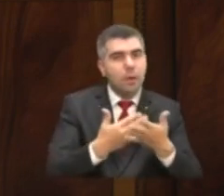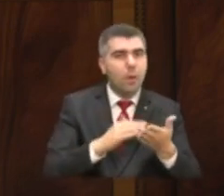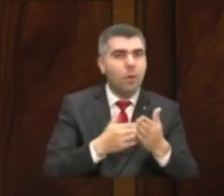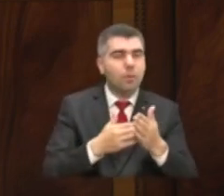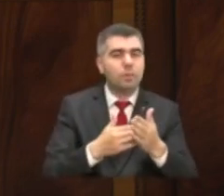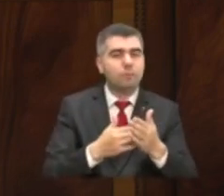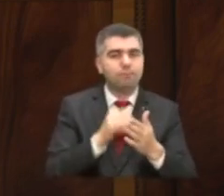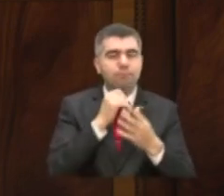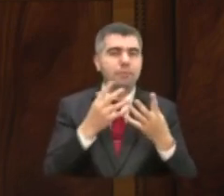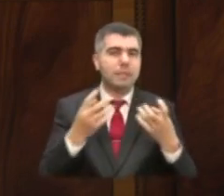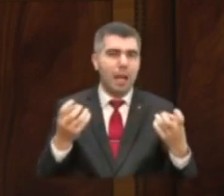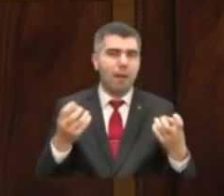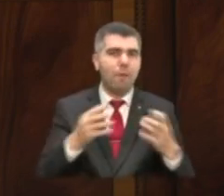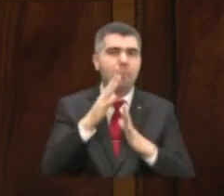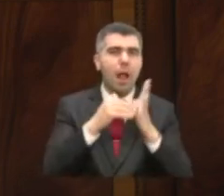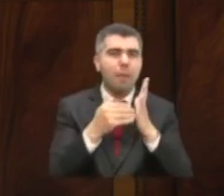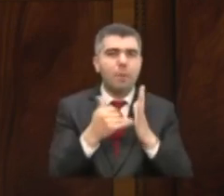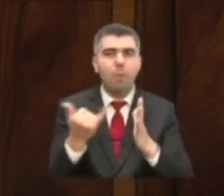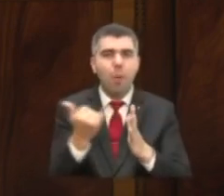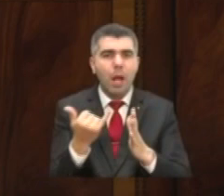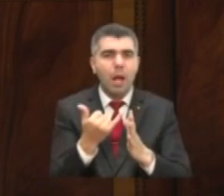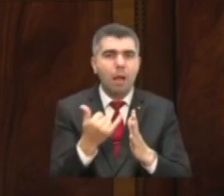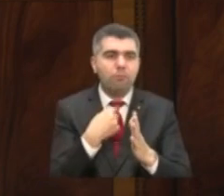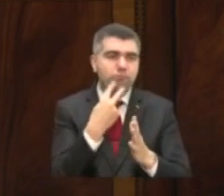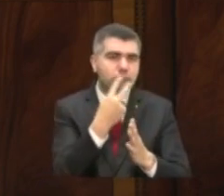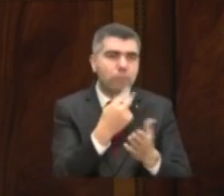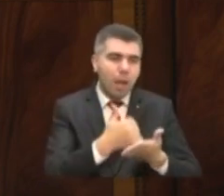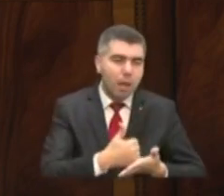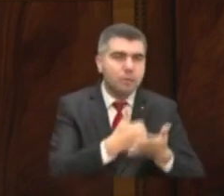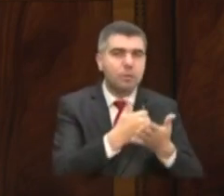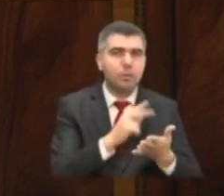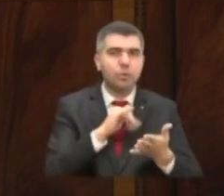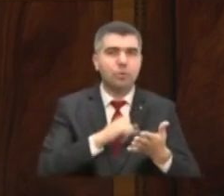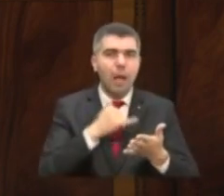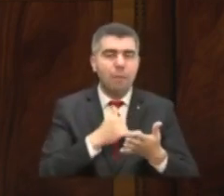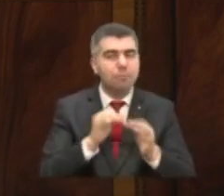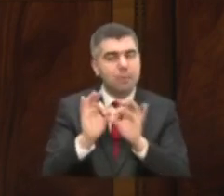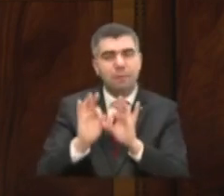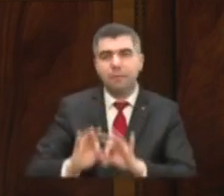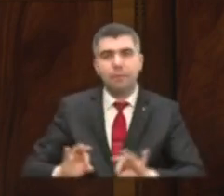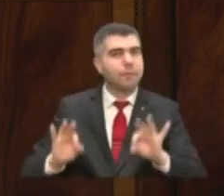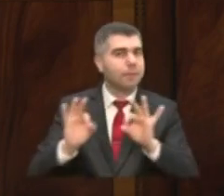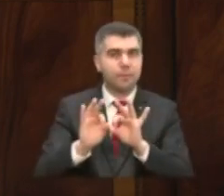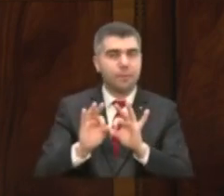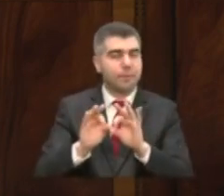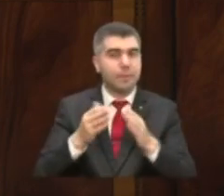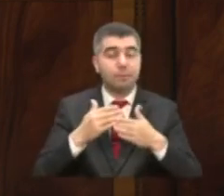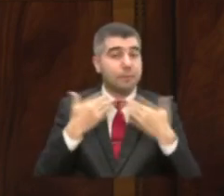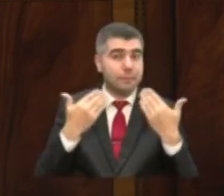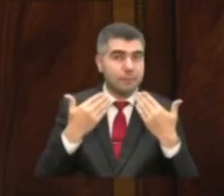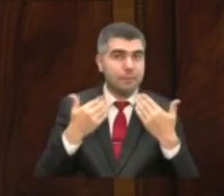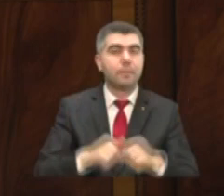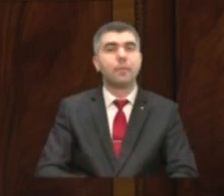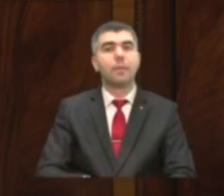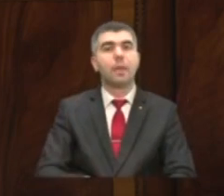مجموعة من البرامج مهمة ولكن للأسف الأثر ديالها ما كيوصلش للشباب المعنيين بها واللي كتضيع في الطريق. لهذا